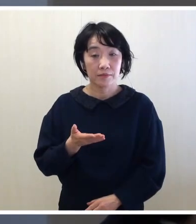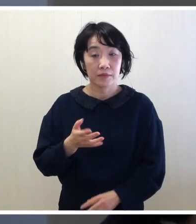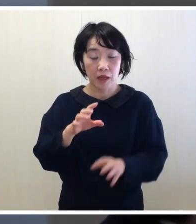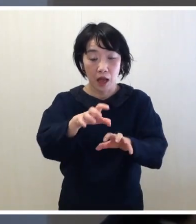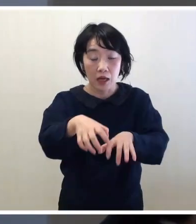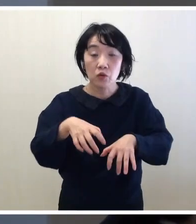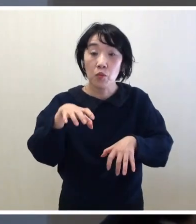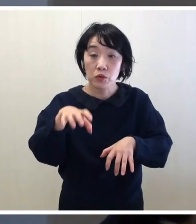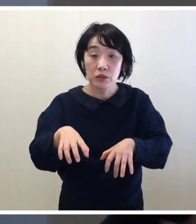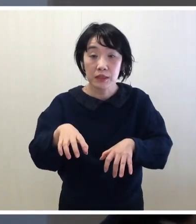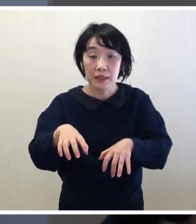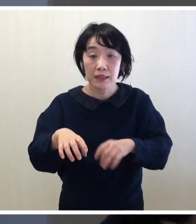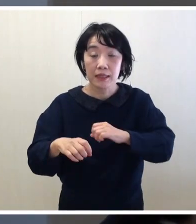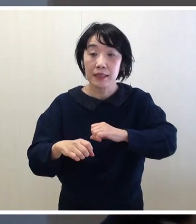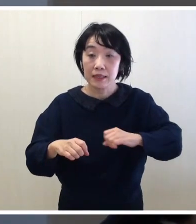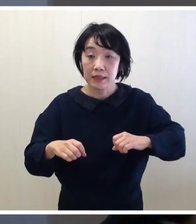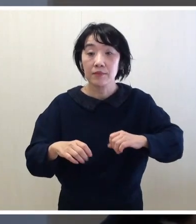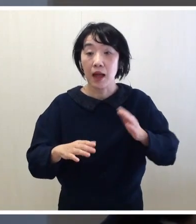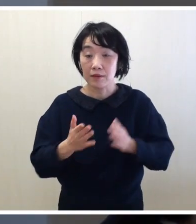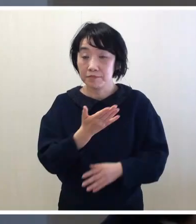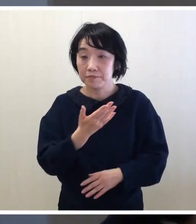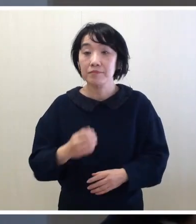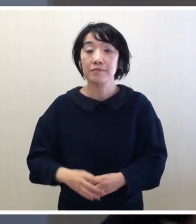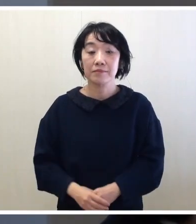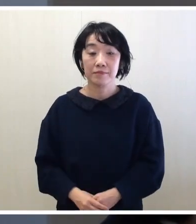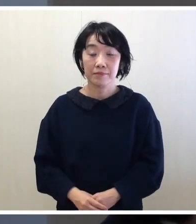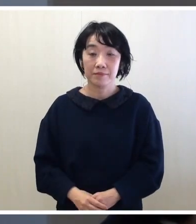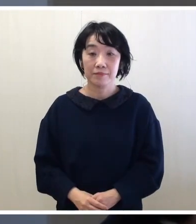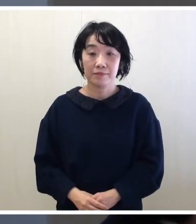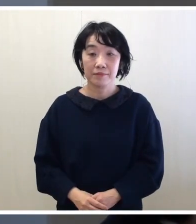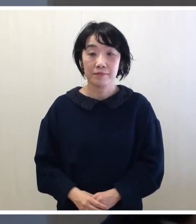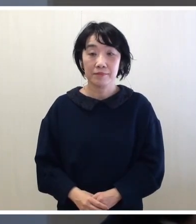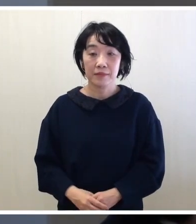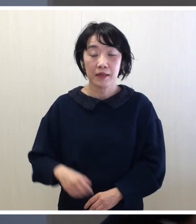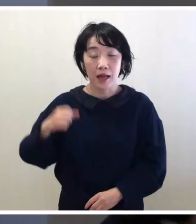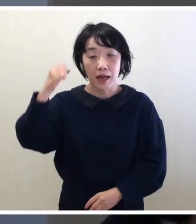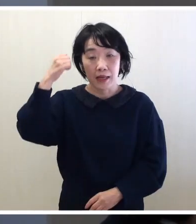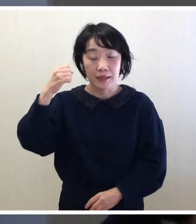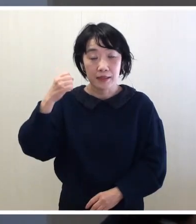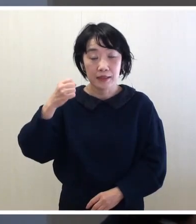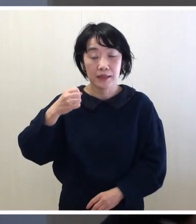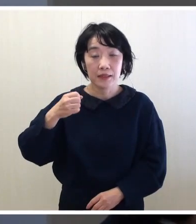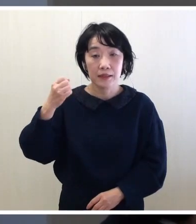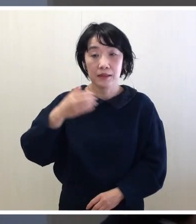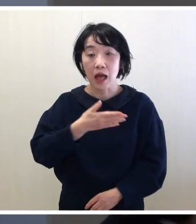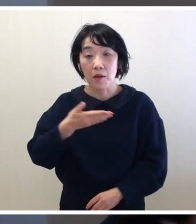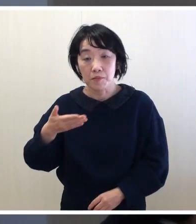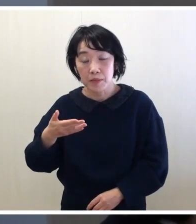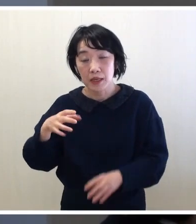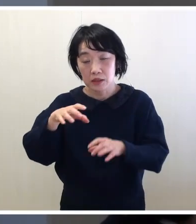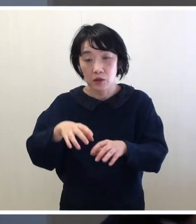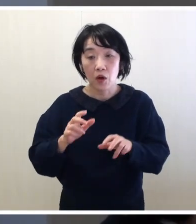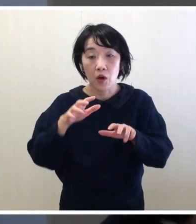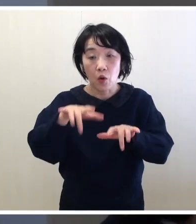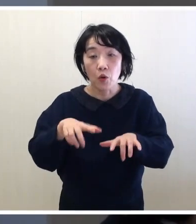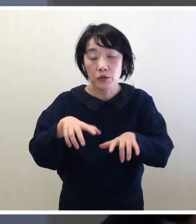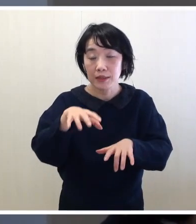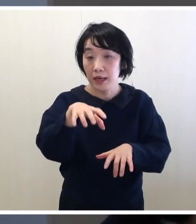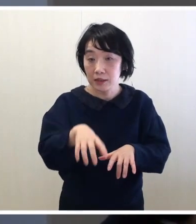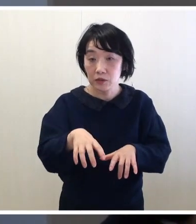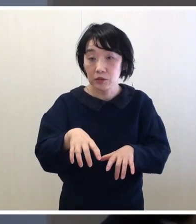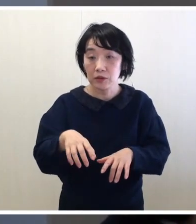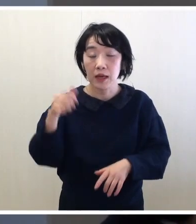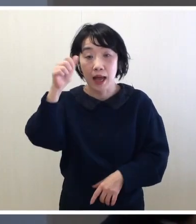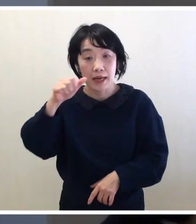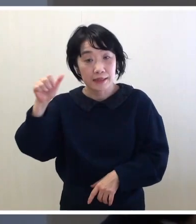で、続きまして動物園でございます。左側にゾーニング入れておりますけれども、まあ、あの南米ゾーンですとか、オーストラリ